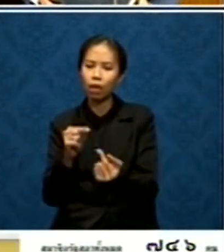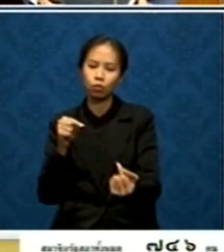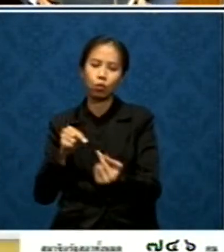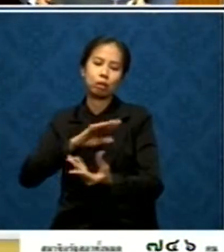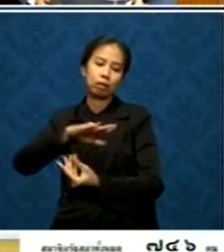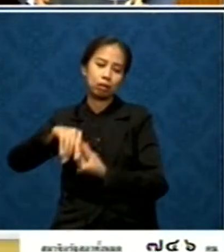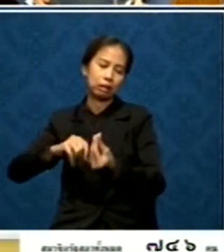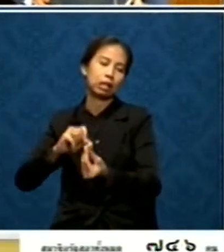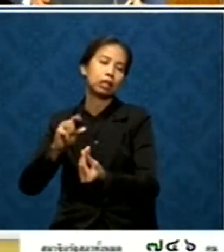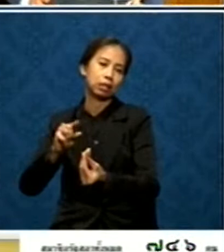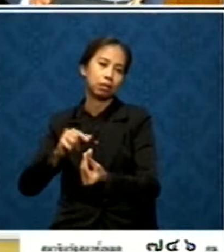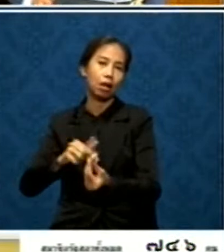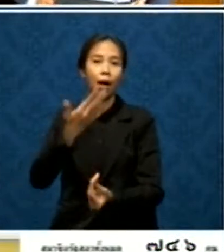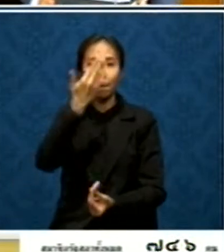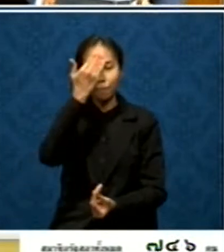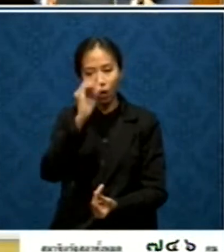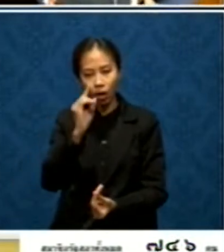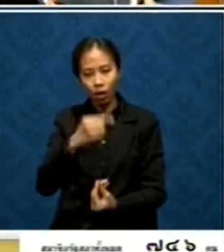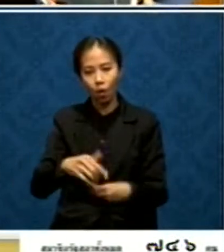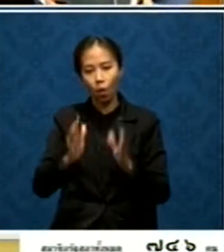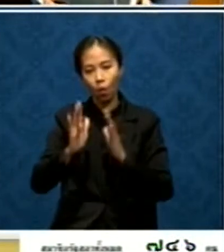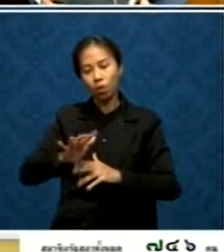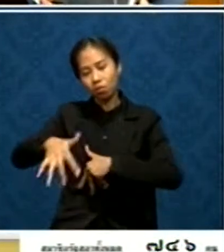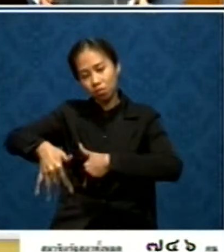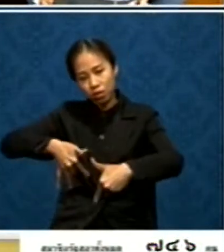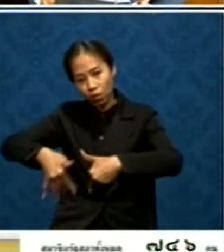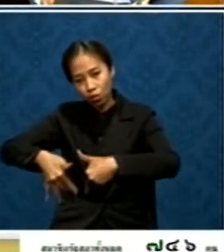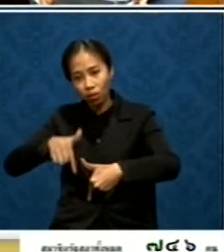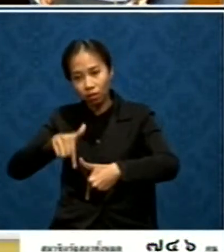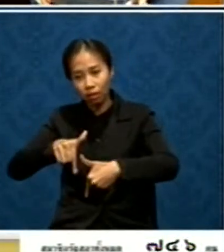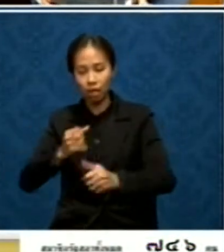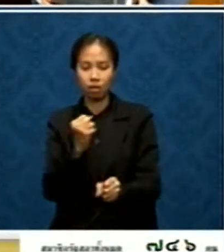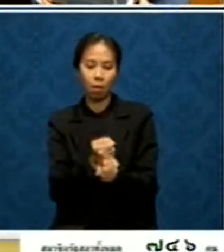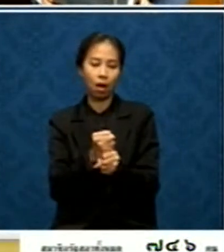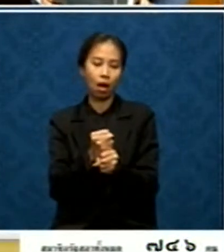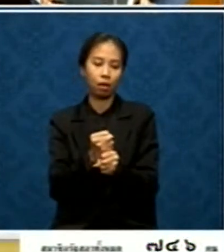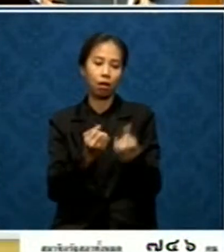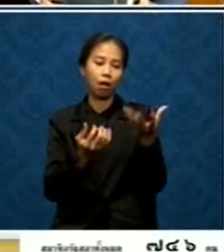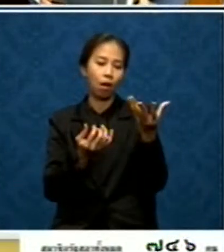รษฐกิจจากการลดลงของสัดส่วนประชากรช่วงวัยทำงาน